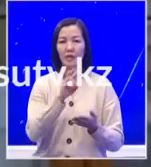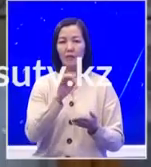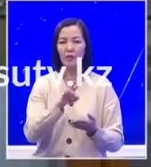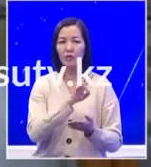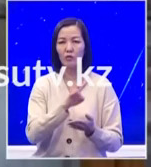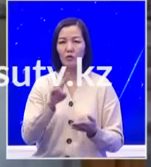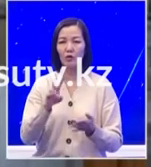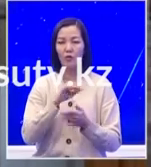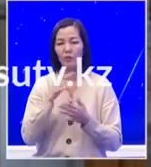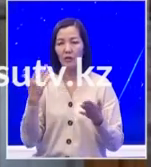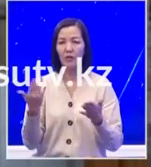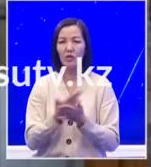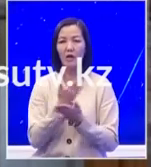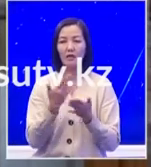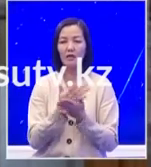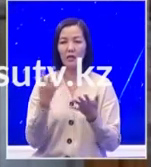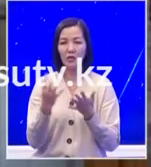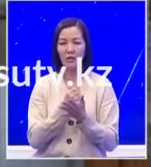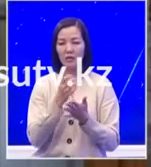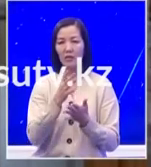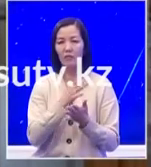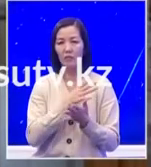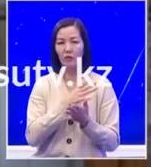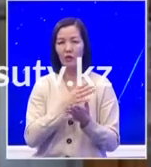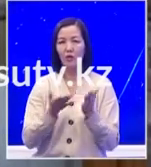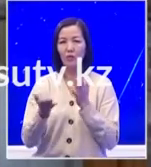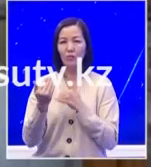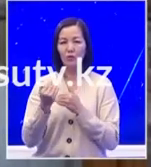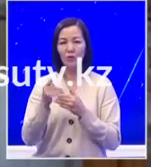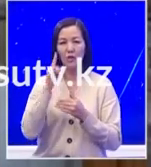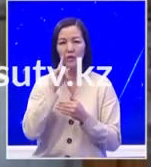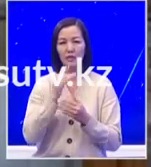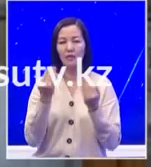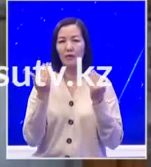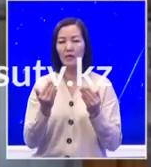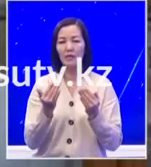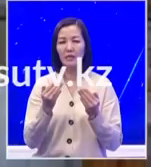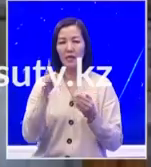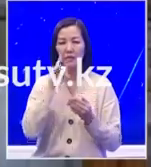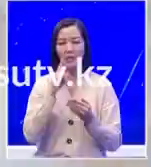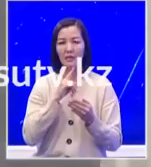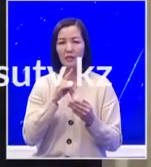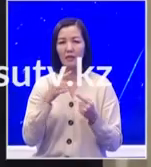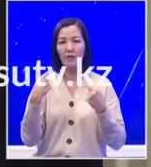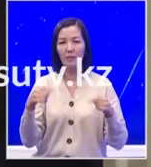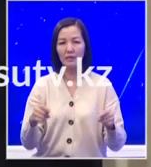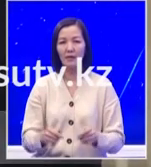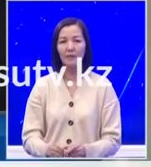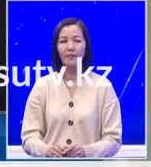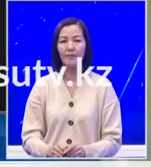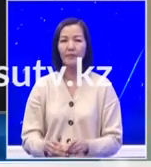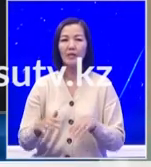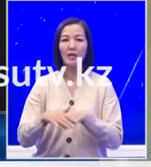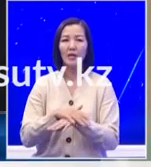талай жаналыққа жетістікке жетіп жатыр. Бүгін бұрынғы Қазақстан мен қазір Қазақстанды салыстыра алмайсыздар. Халықтың көп